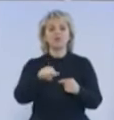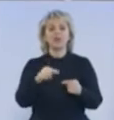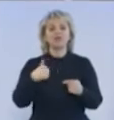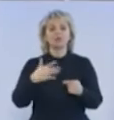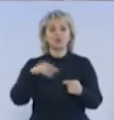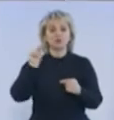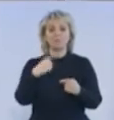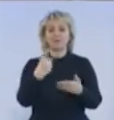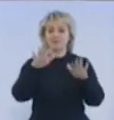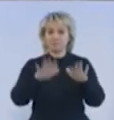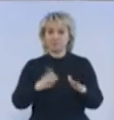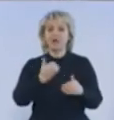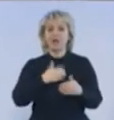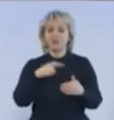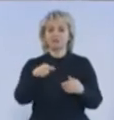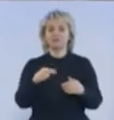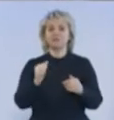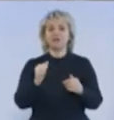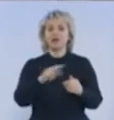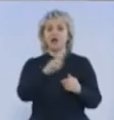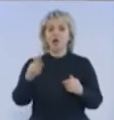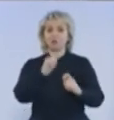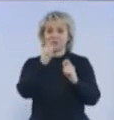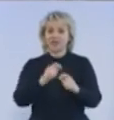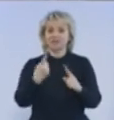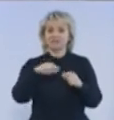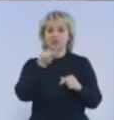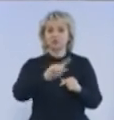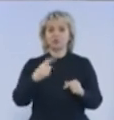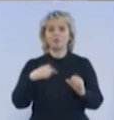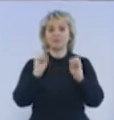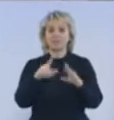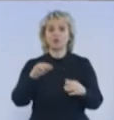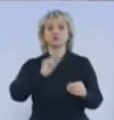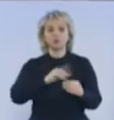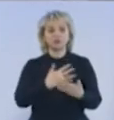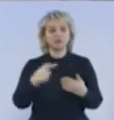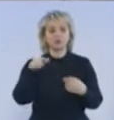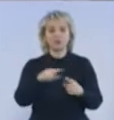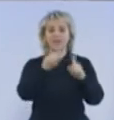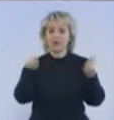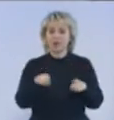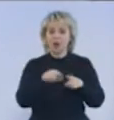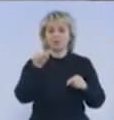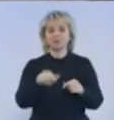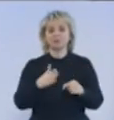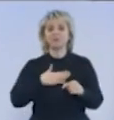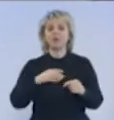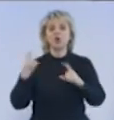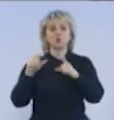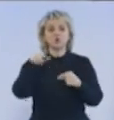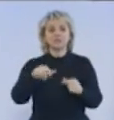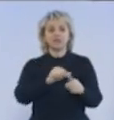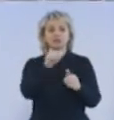школа заняла первое место, и хотим получить какую-нибудь награду за это, то, что мы столько трудились. Или грамоты за класс. Грузовик за